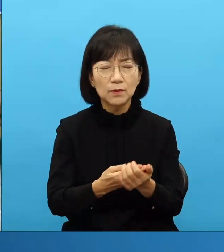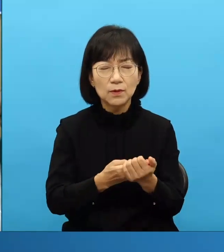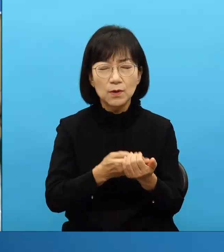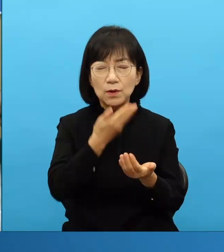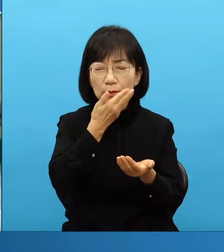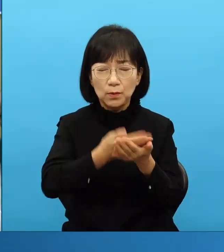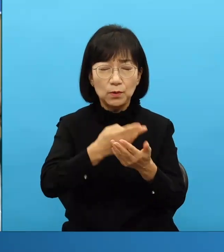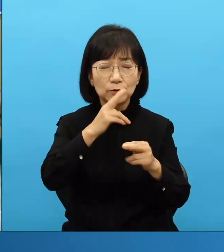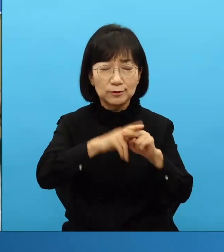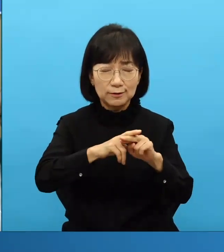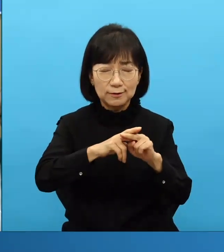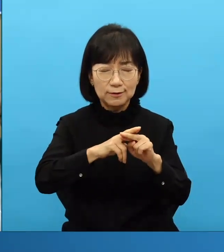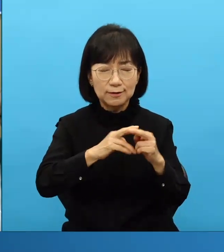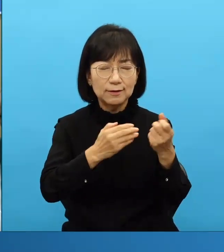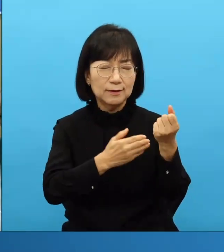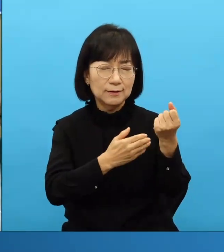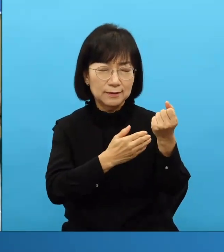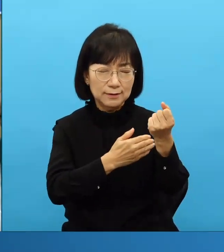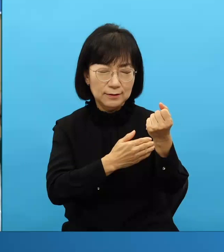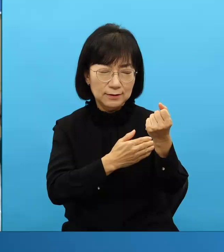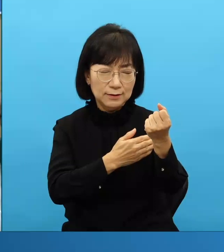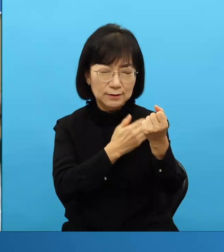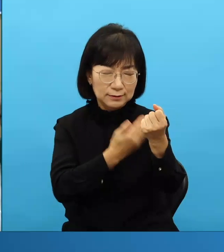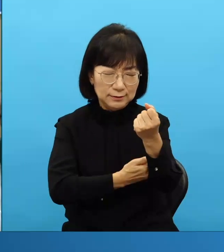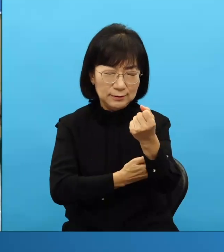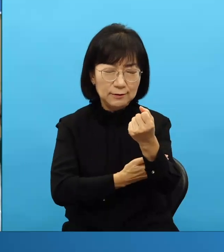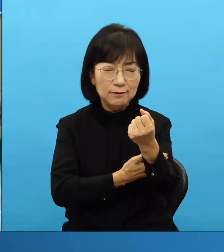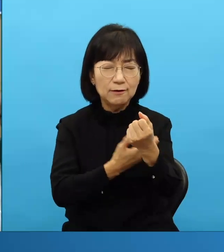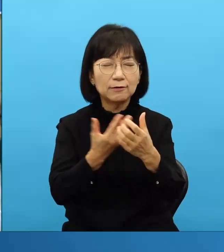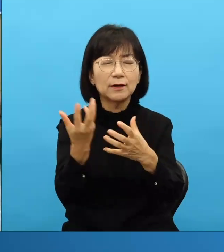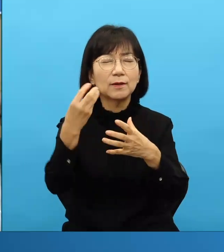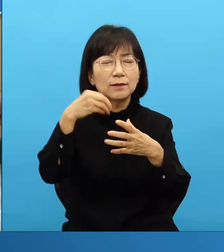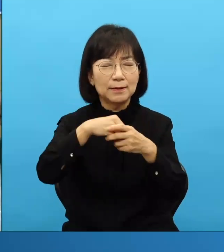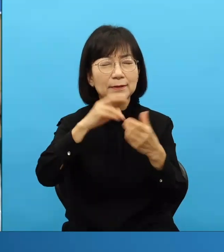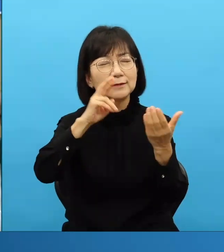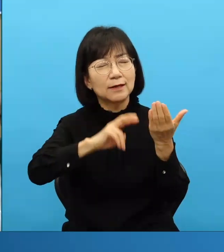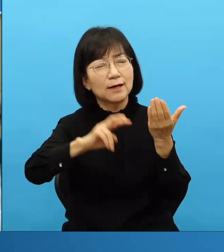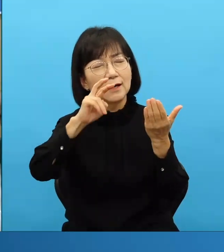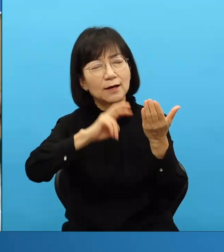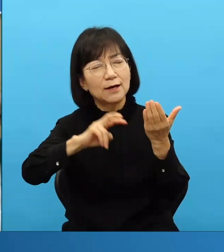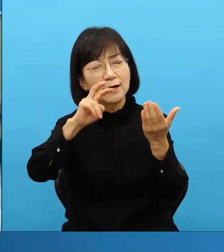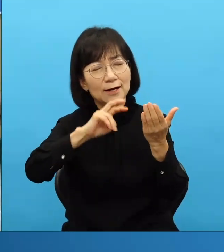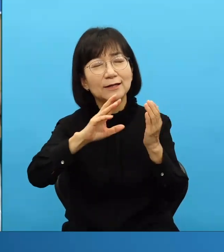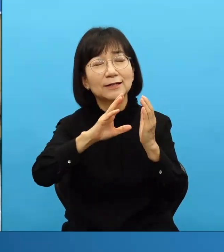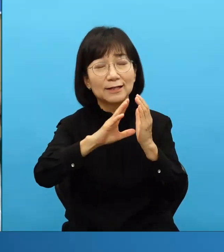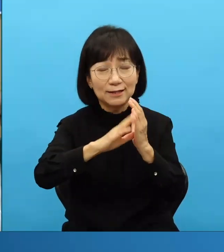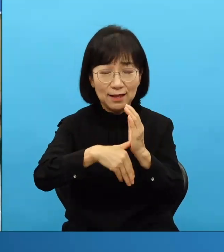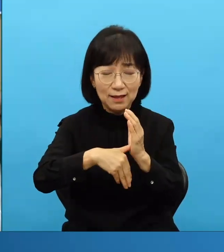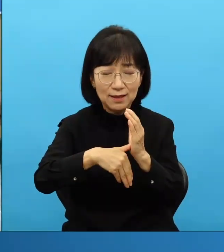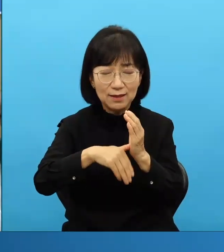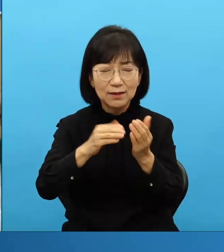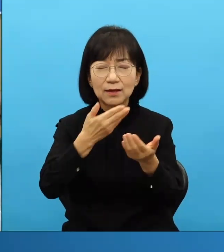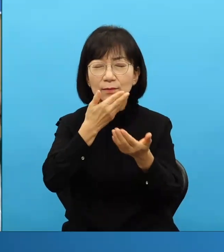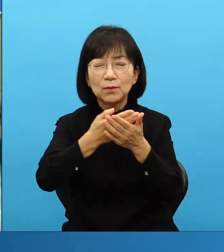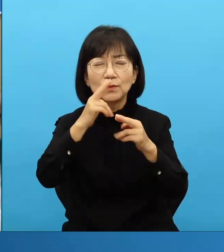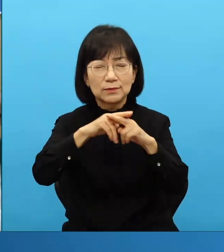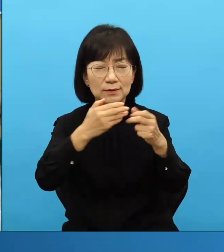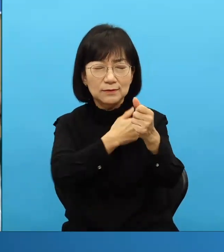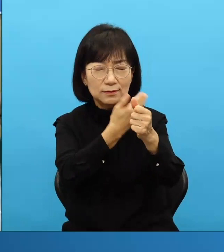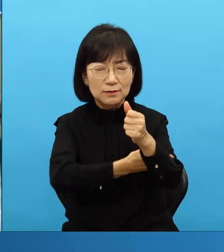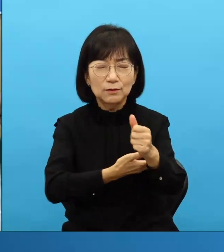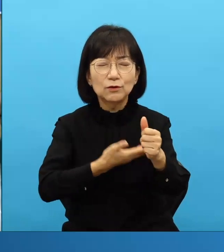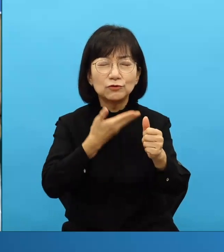위해 보좌의 힘과 능력으로 저들의 입술을 간섭하여 주셔서 보좌의 문이 열리는 찬양이